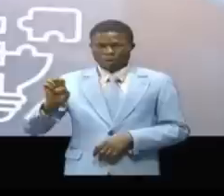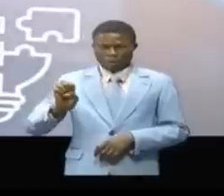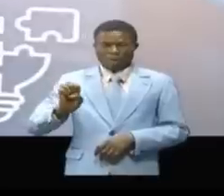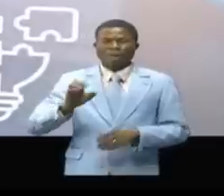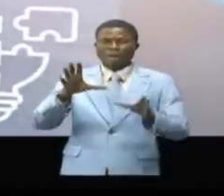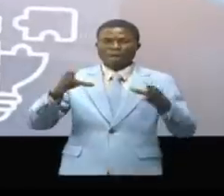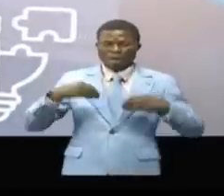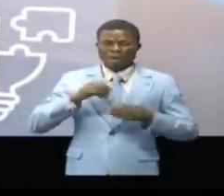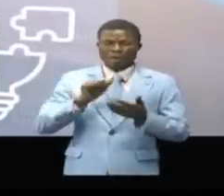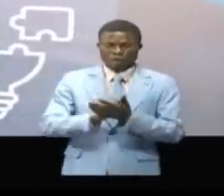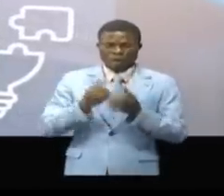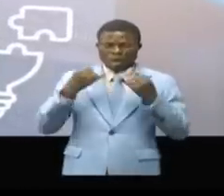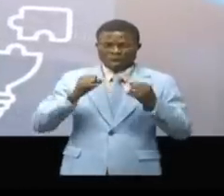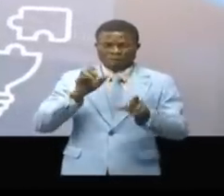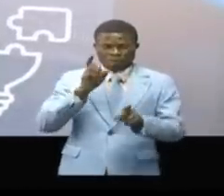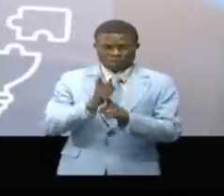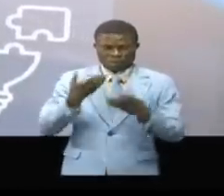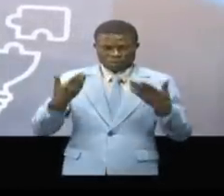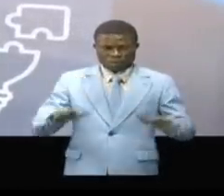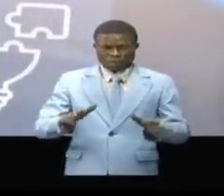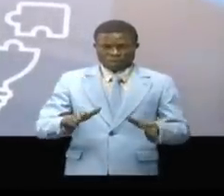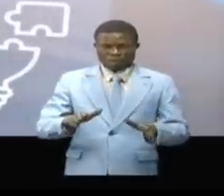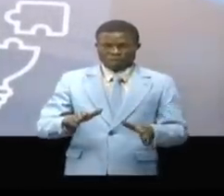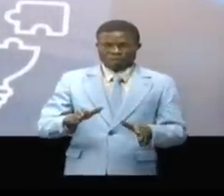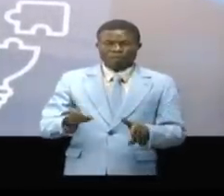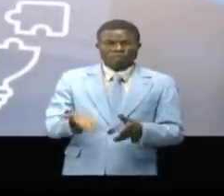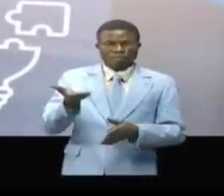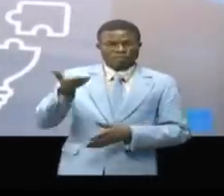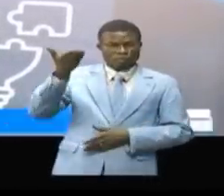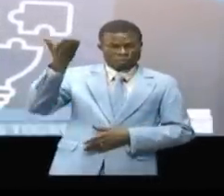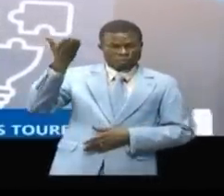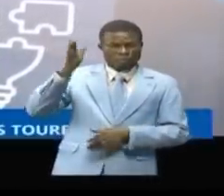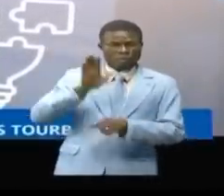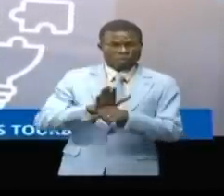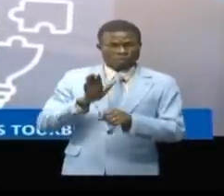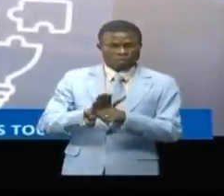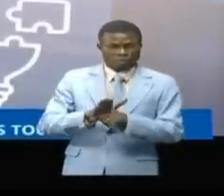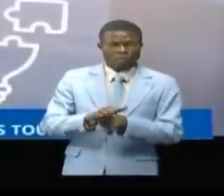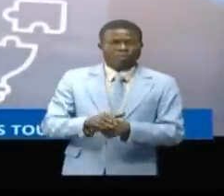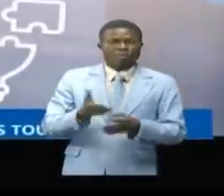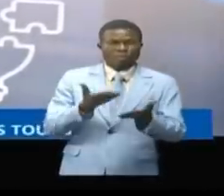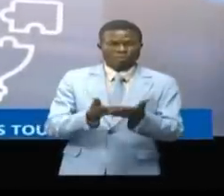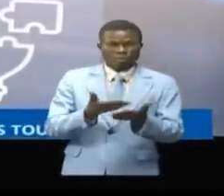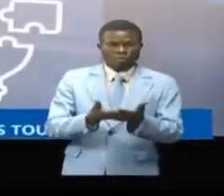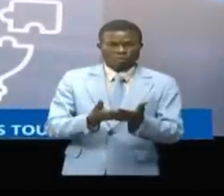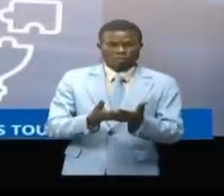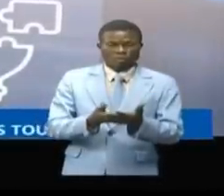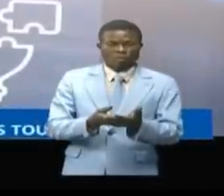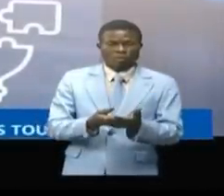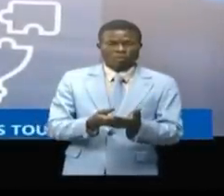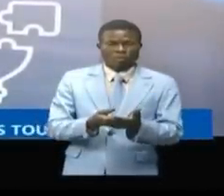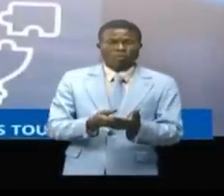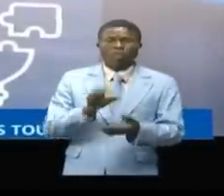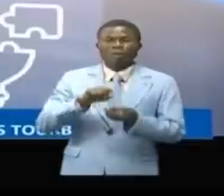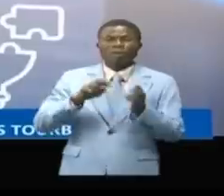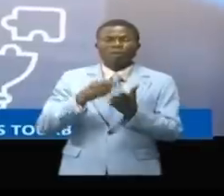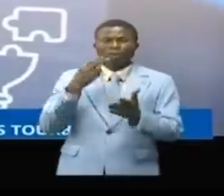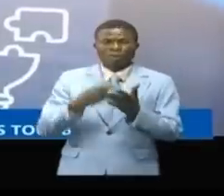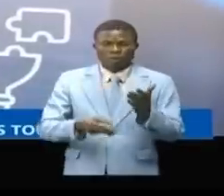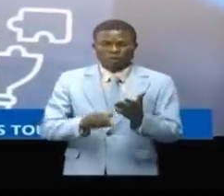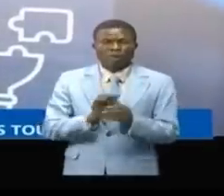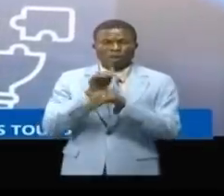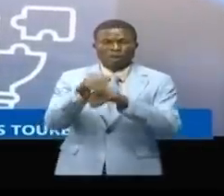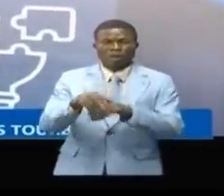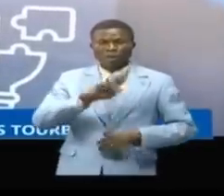à cela les données qui proviendront d'une tour à flux récoltant les données des tourbières, ceci veut dire que la contribution